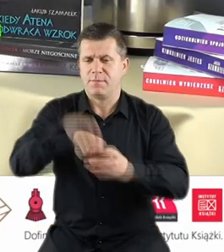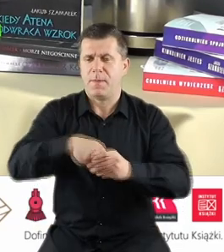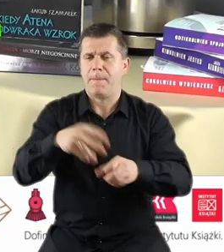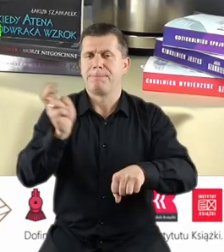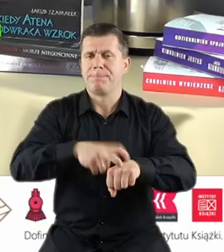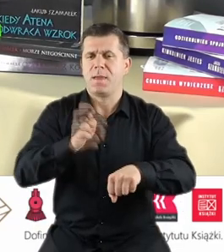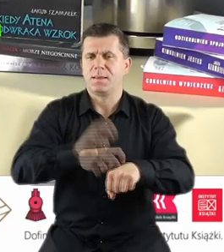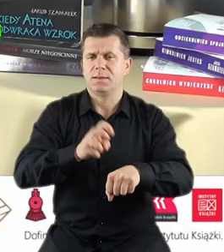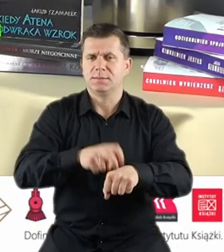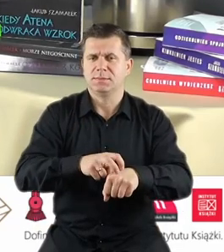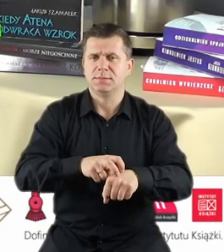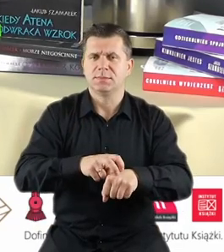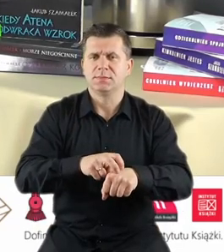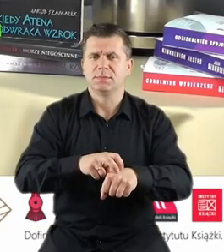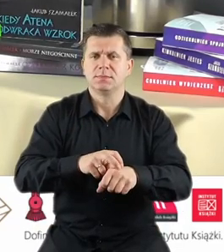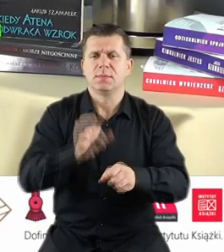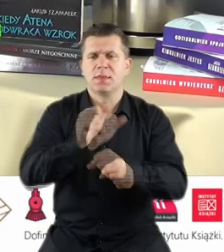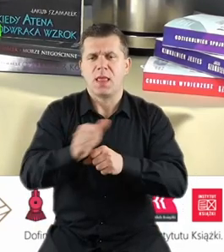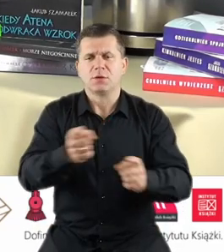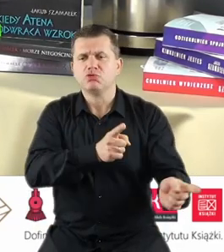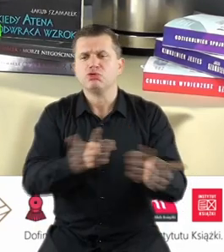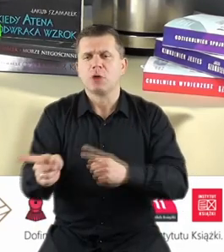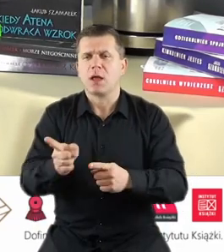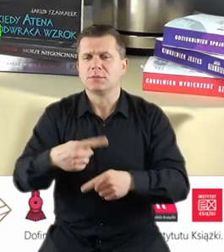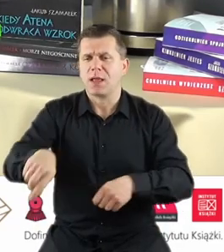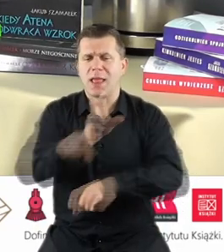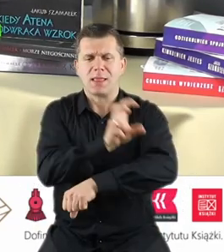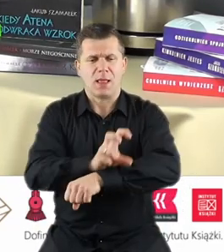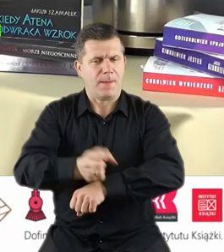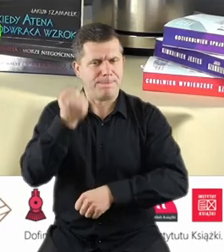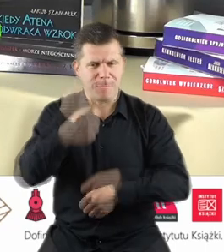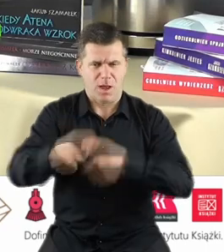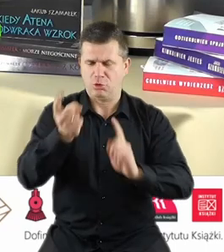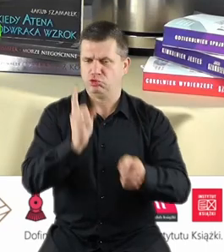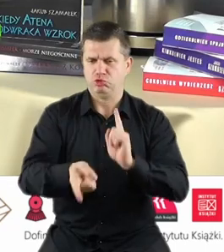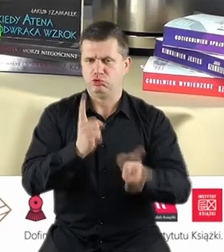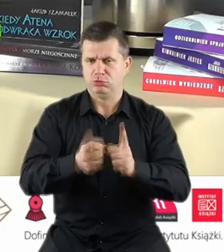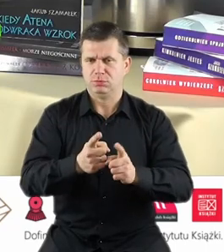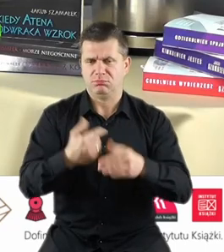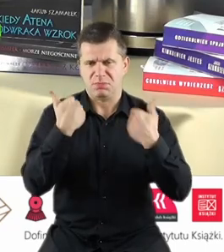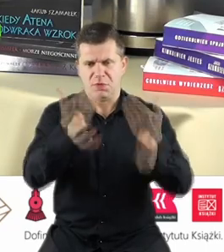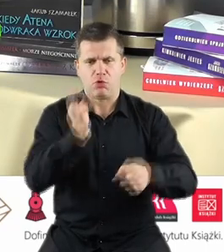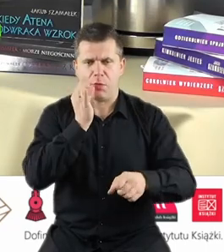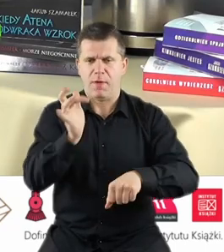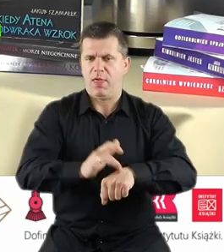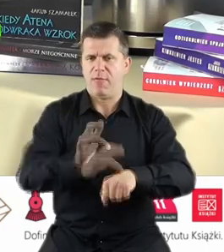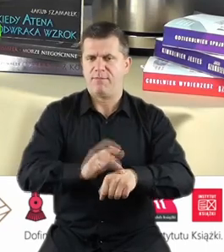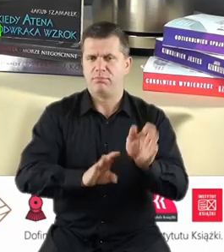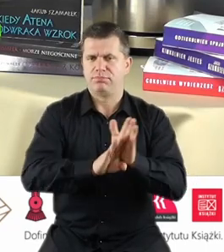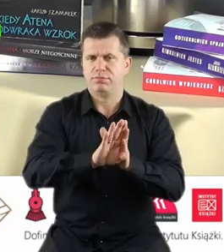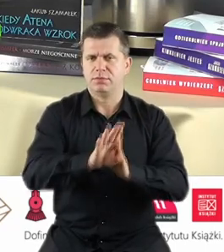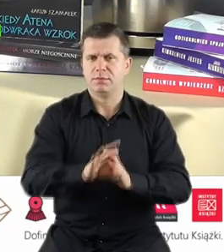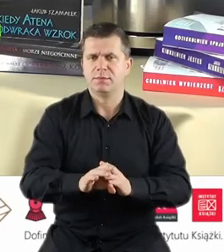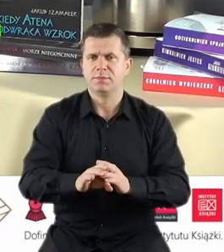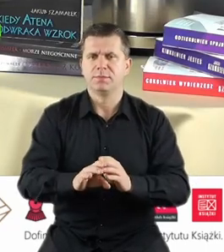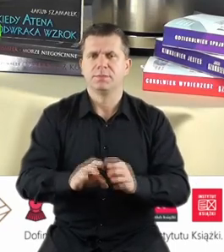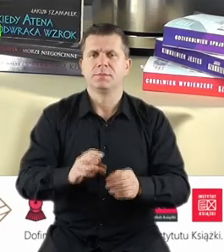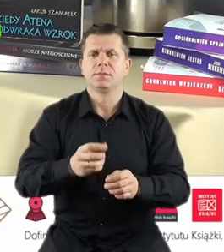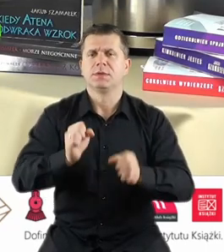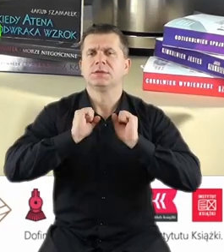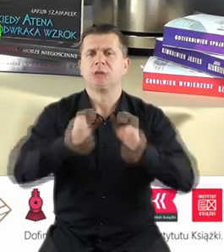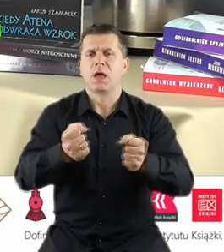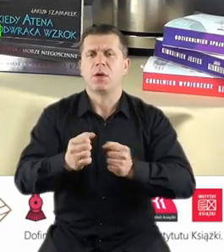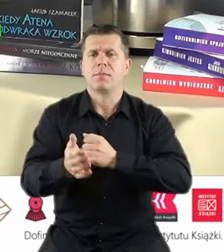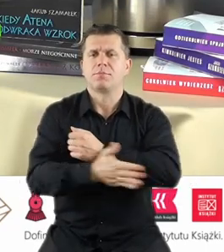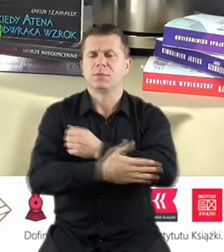medycynie dziedzin, których ta technologia bardzo, bardzo szybko przynosi świetne rezultaty. Natomiast jeżeli chodzi o działanie na podstawie